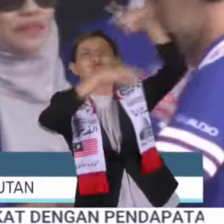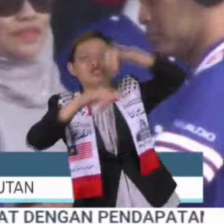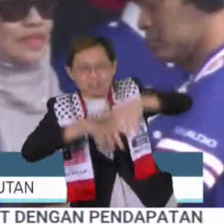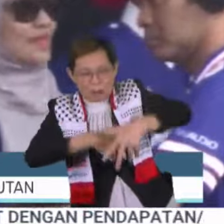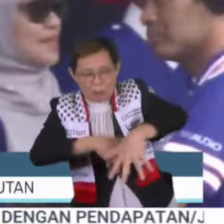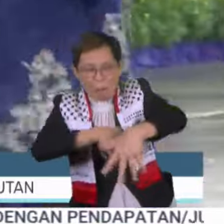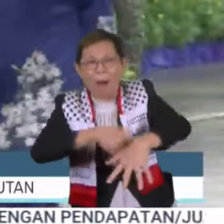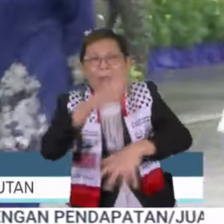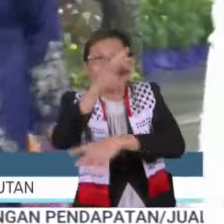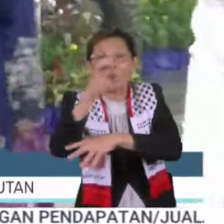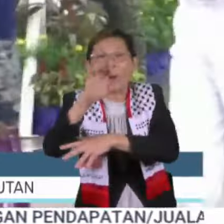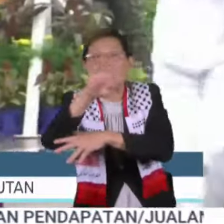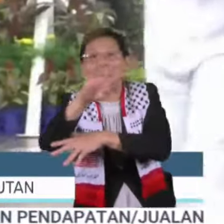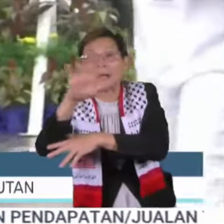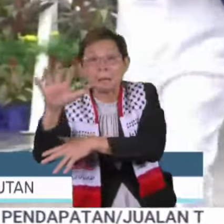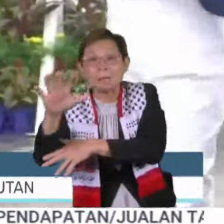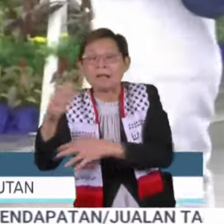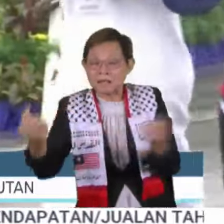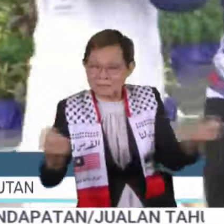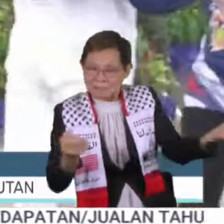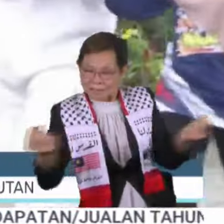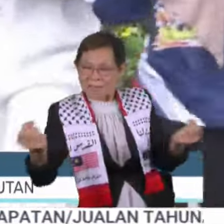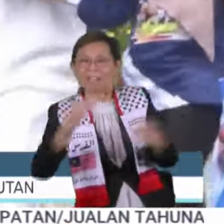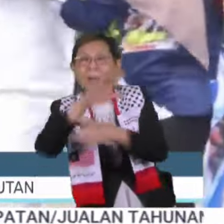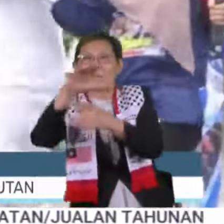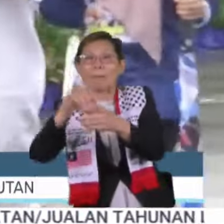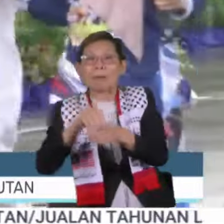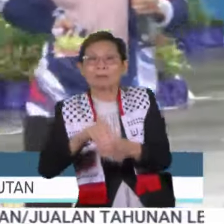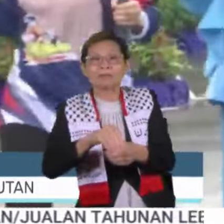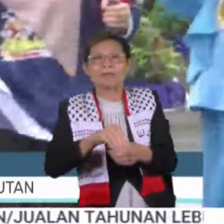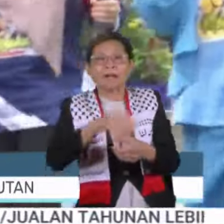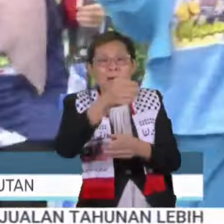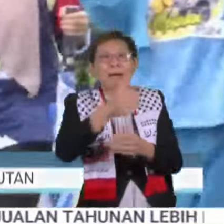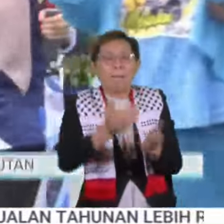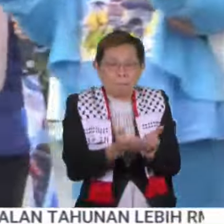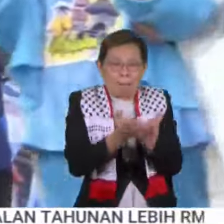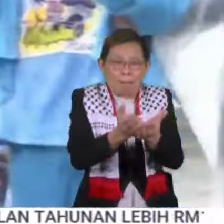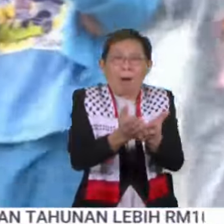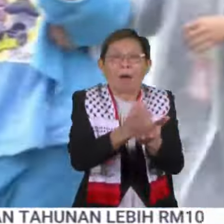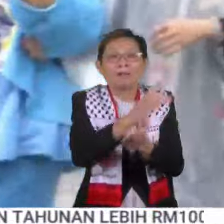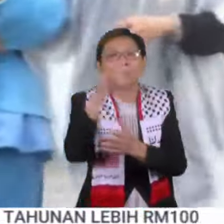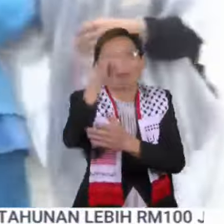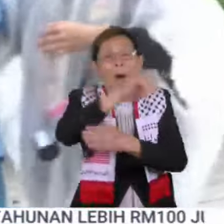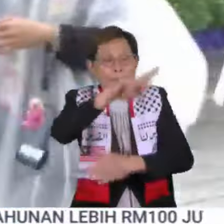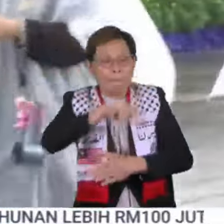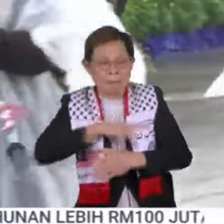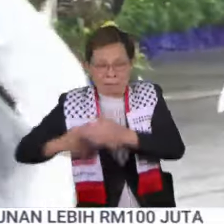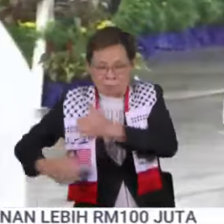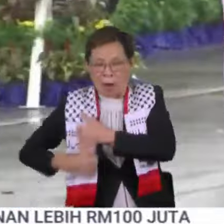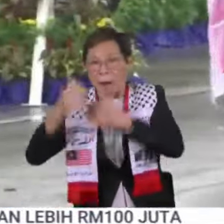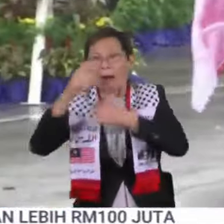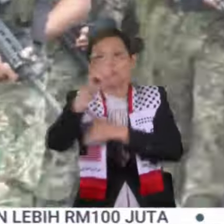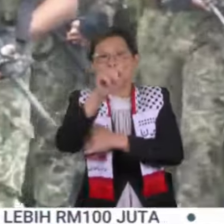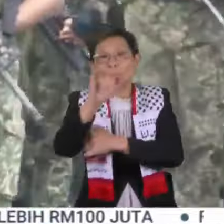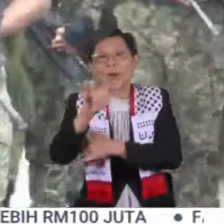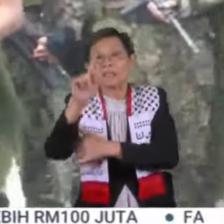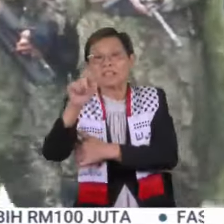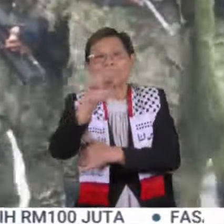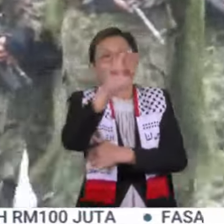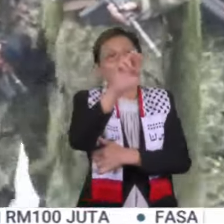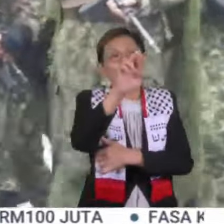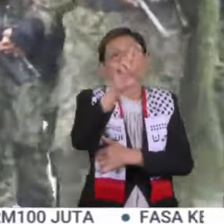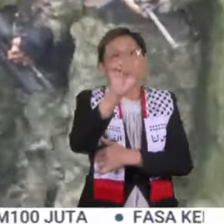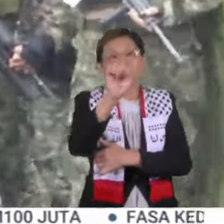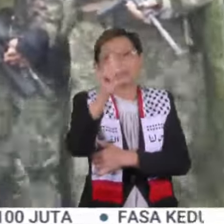perarakan 845 buah kenderaan termasuk aset milik tentera. Yang di-Pertua Negeri, Tun Muhammad Ali Muhammad Rustam